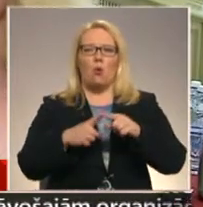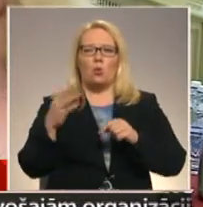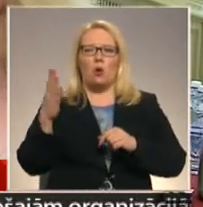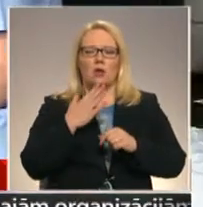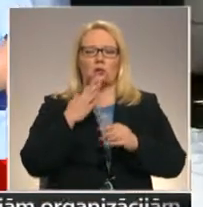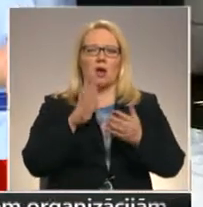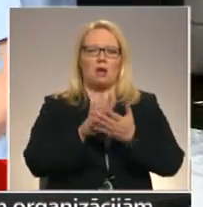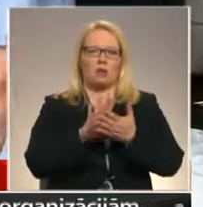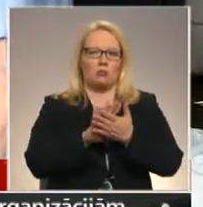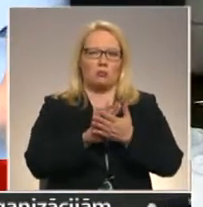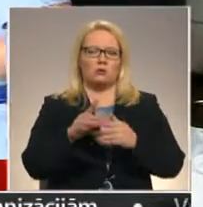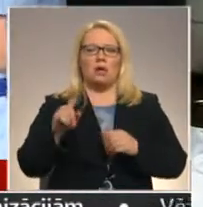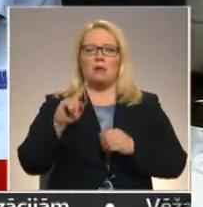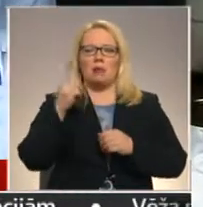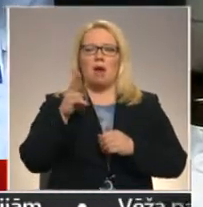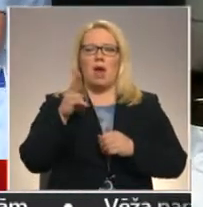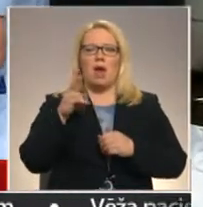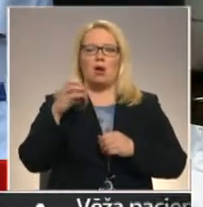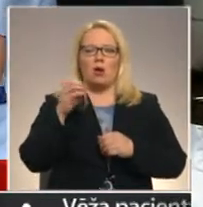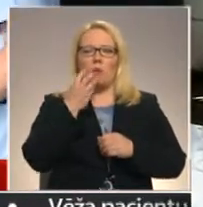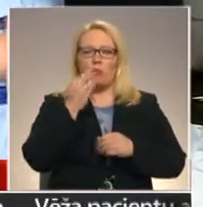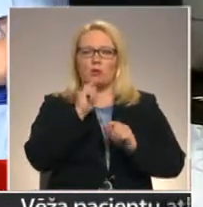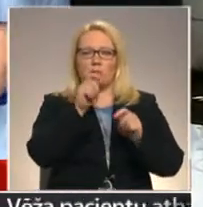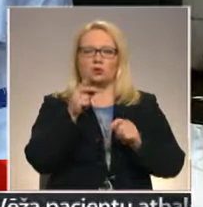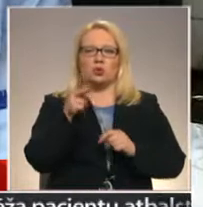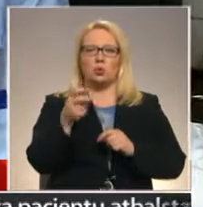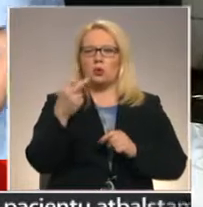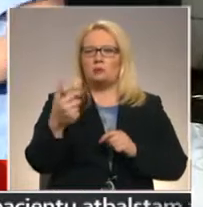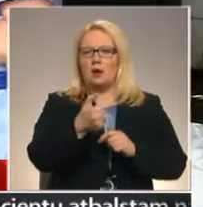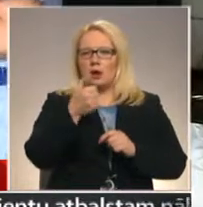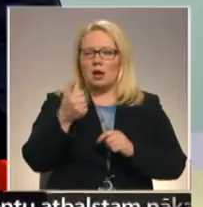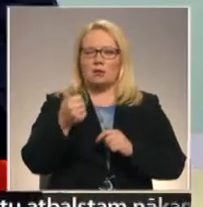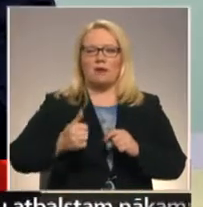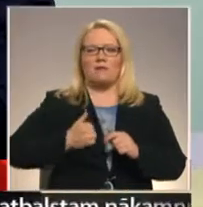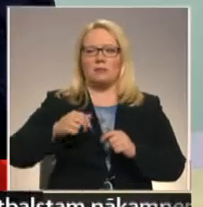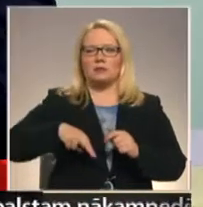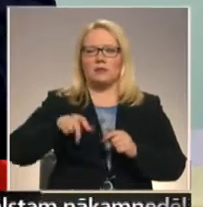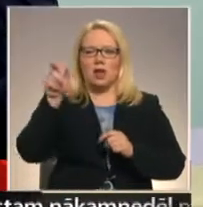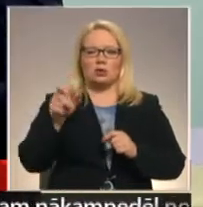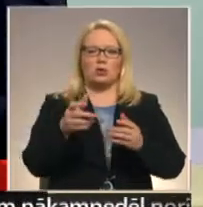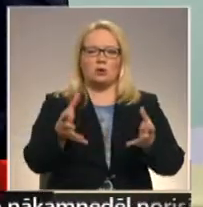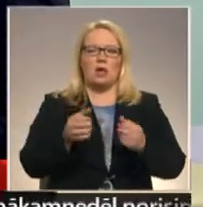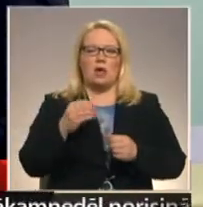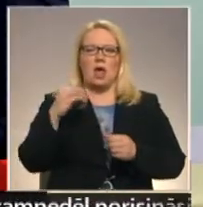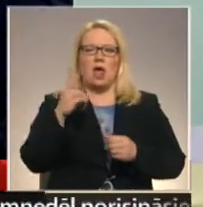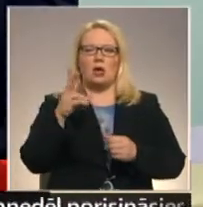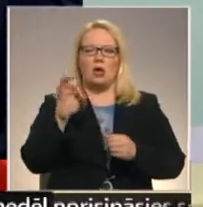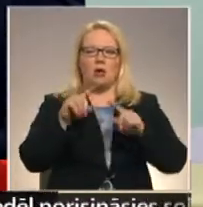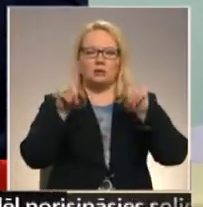nonākšanai atkritumos. Pirmā ekopuķīta piešķirta 2013. Gadā. Uzņēmuma direktors, saņemot eko